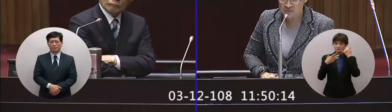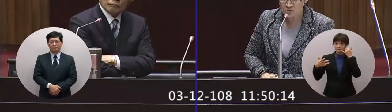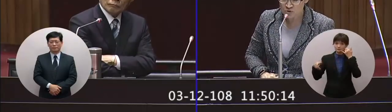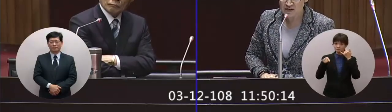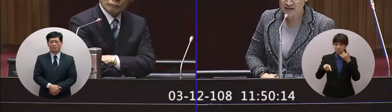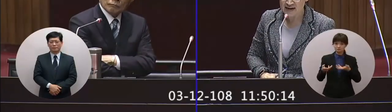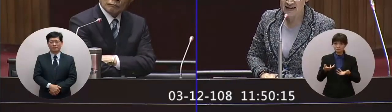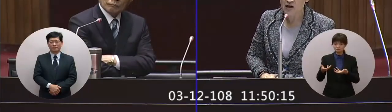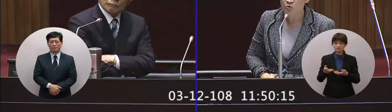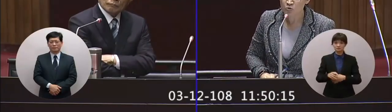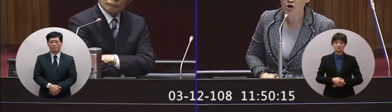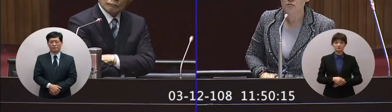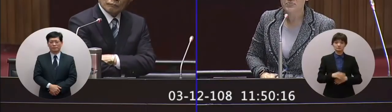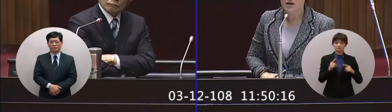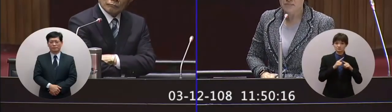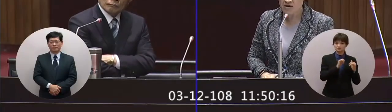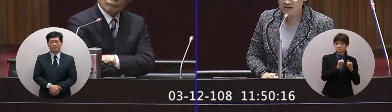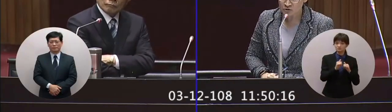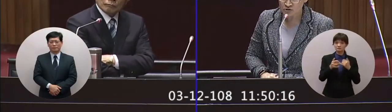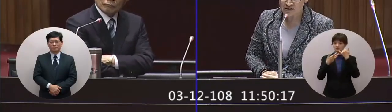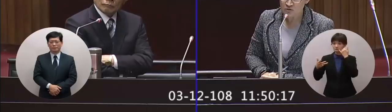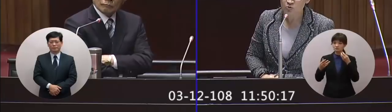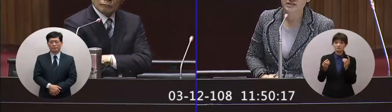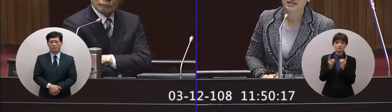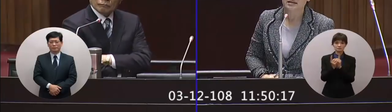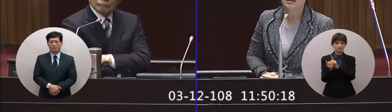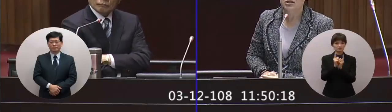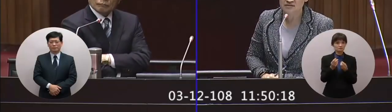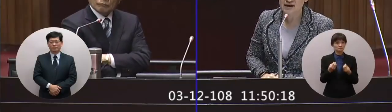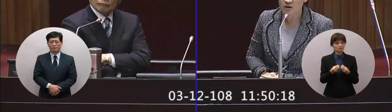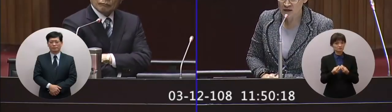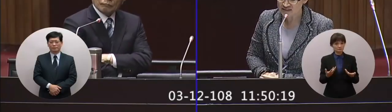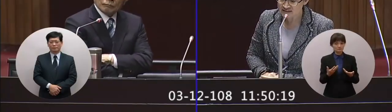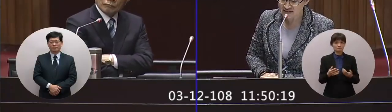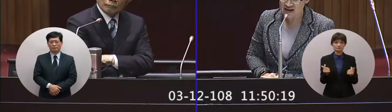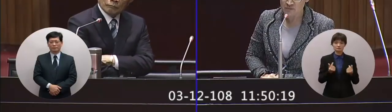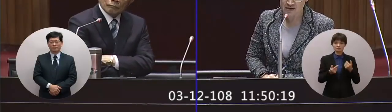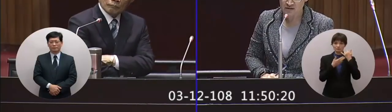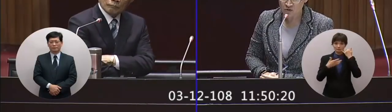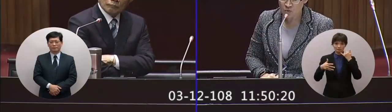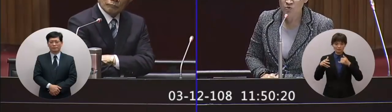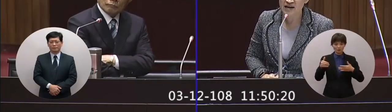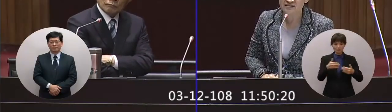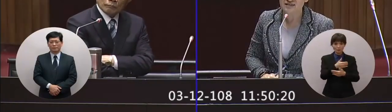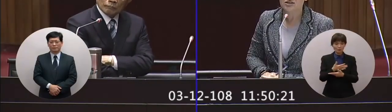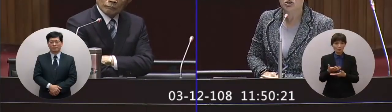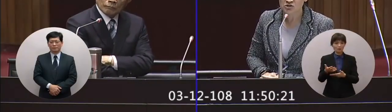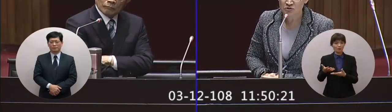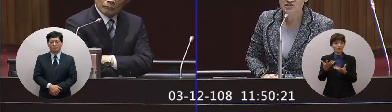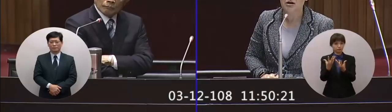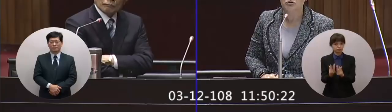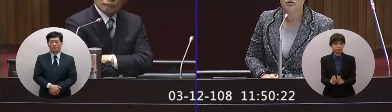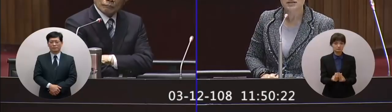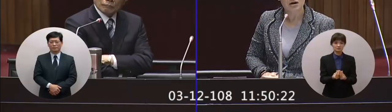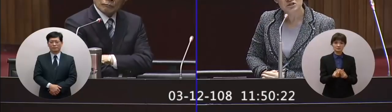们人民如何跟海洋互动，包含渔业的枯竭、生态环境的改变、污染、